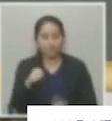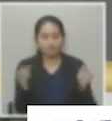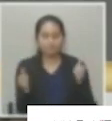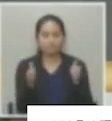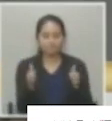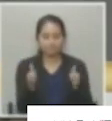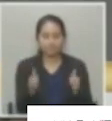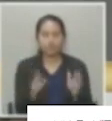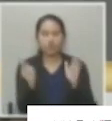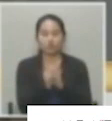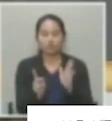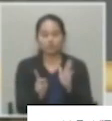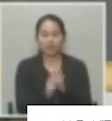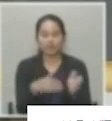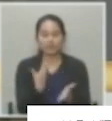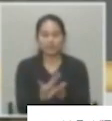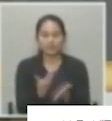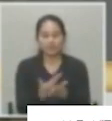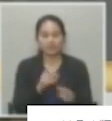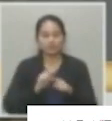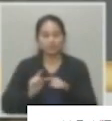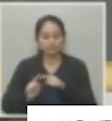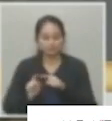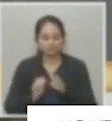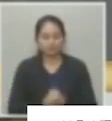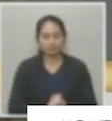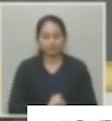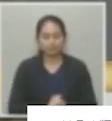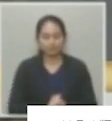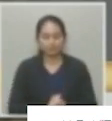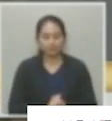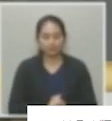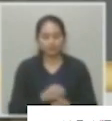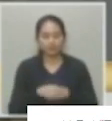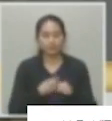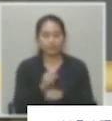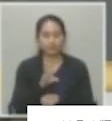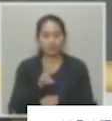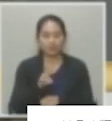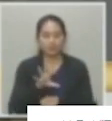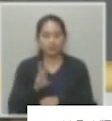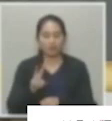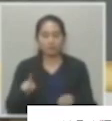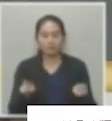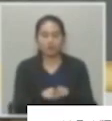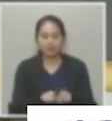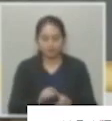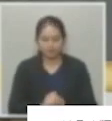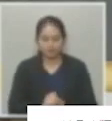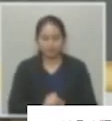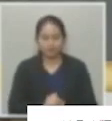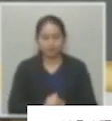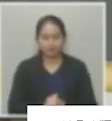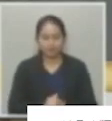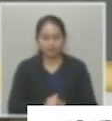มายวินัยการเงินการคลังให้ออกมาในปี61เหมือนกันนะฮะหลังกับประกาศรัฐธรรมนูญเนี่ยท่านได้ออ